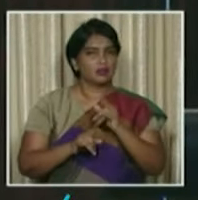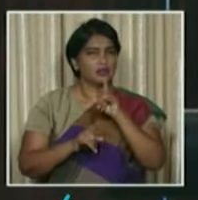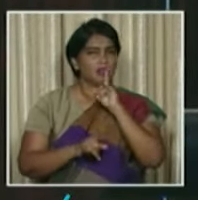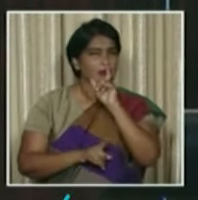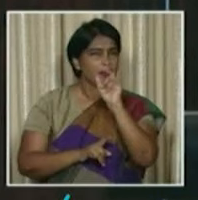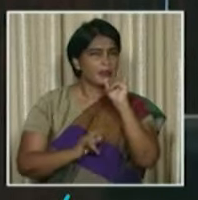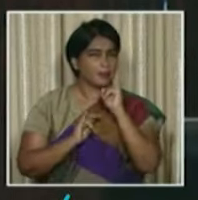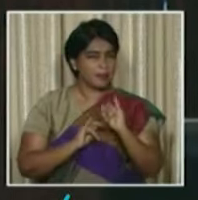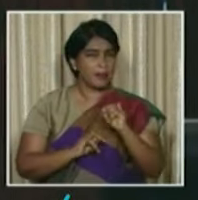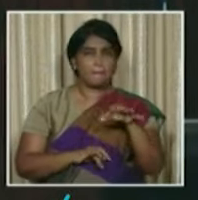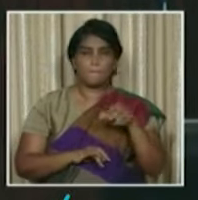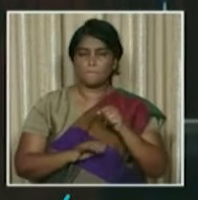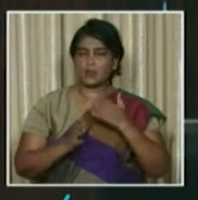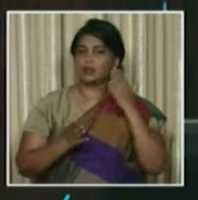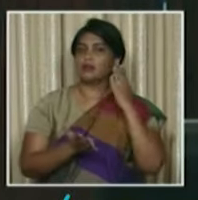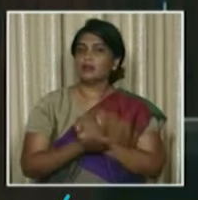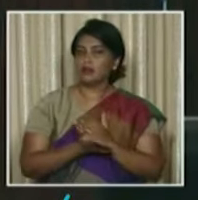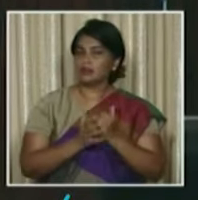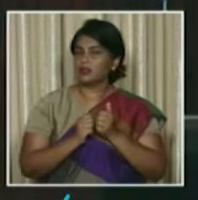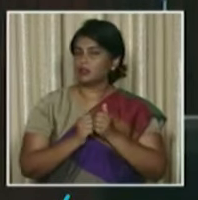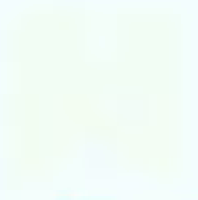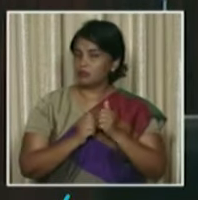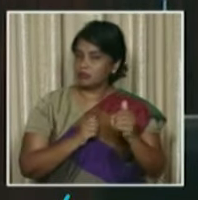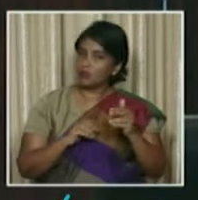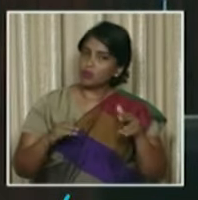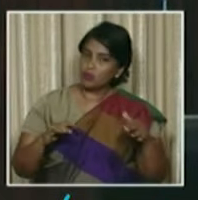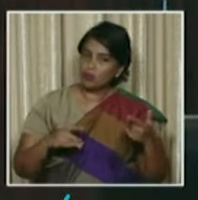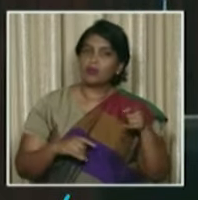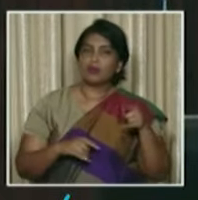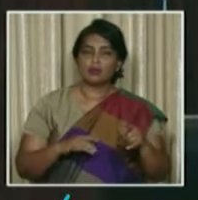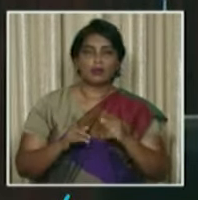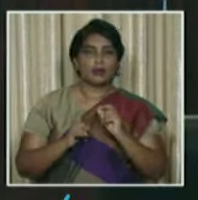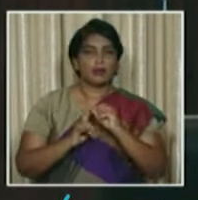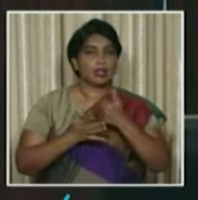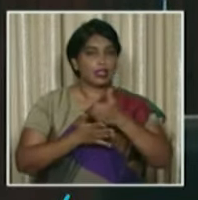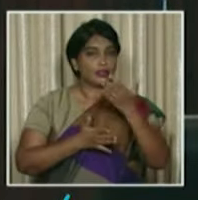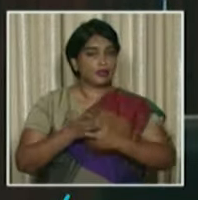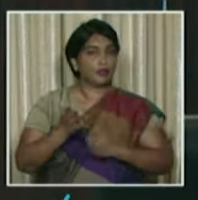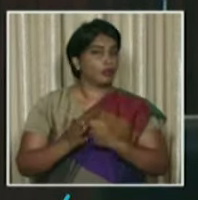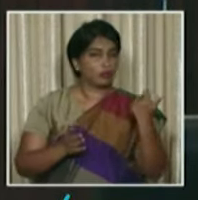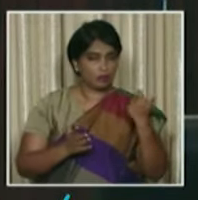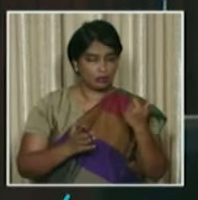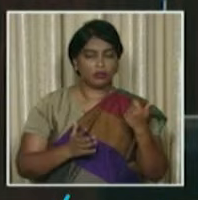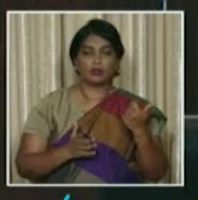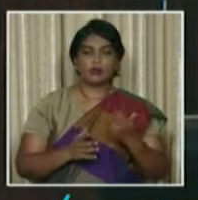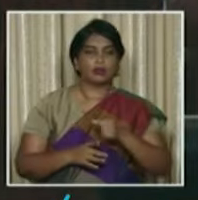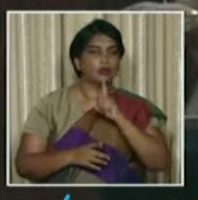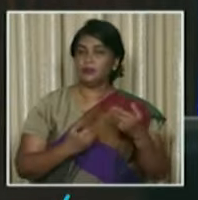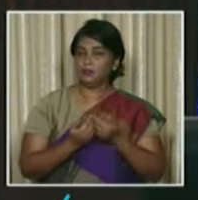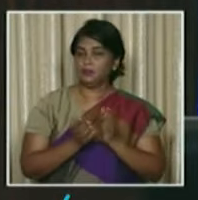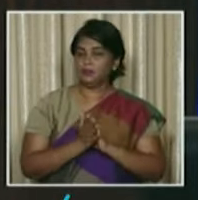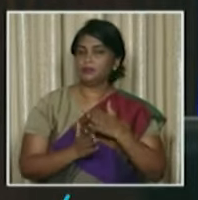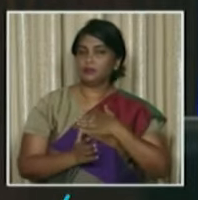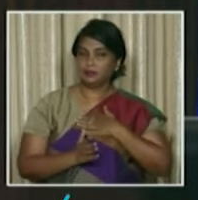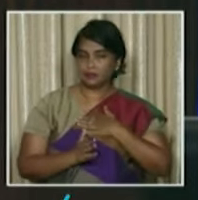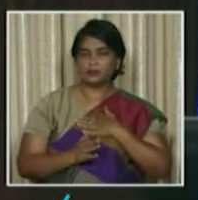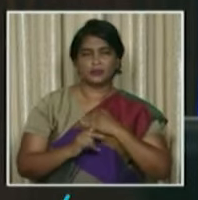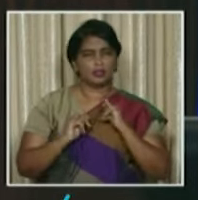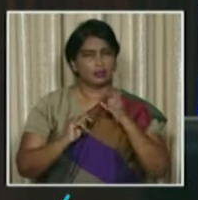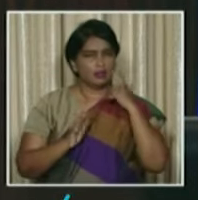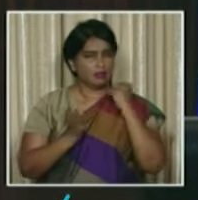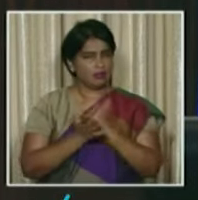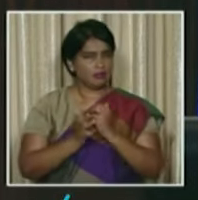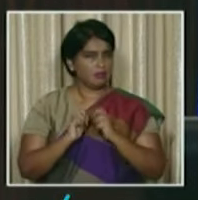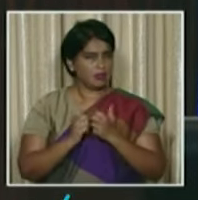වචන භාවිත කිරීම නතර කිරීමට කටයුතු කිරීම හෝ ඒවා හැන්සාඩ් වාර්තාවෙන් ඉවත් කිරීමට නියෝග නොකරන ලදී. සිදු වූ මේ යම්